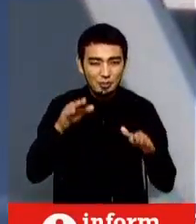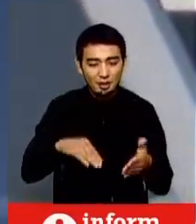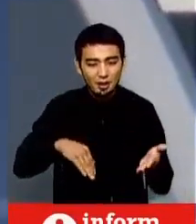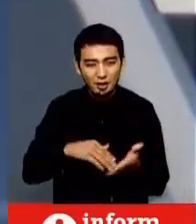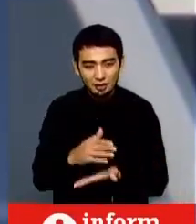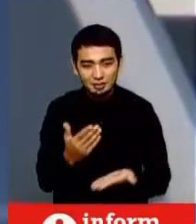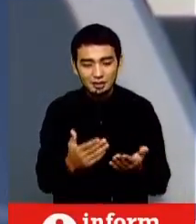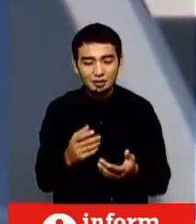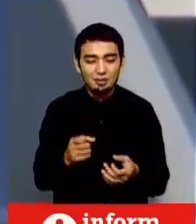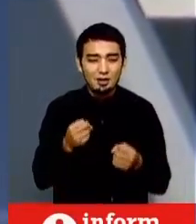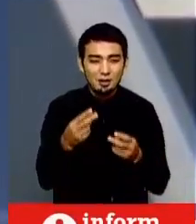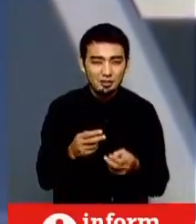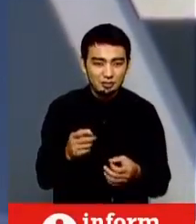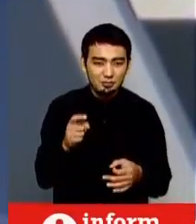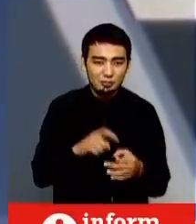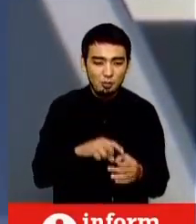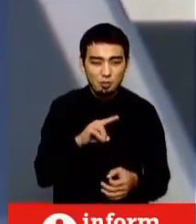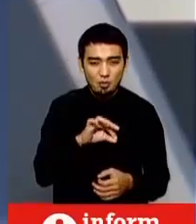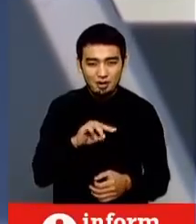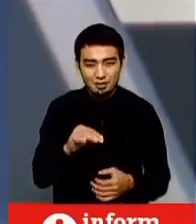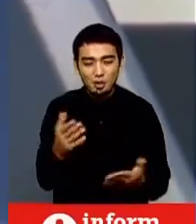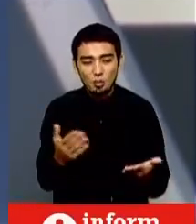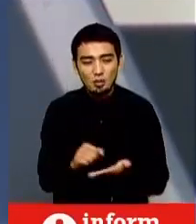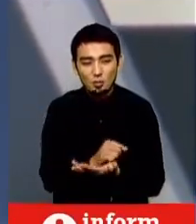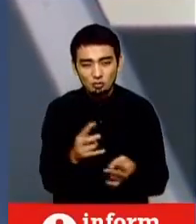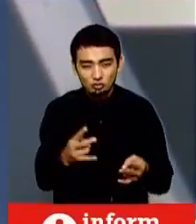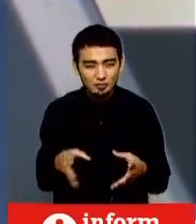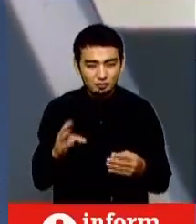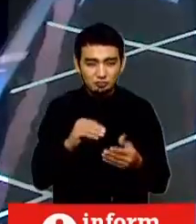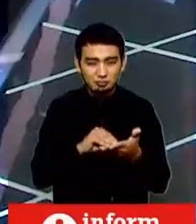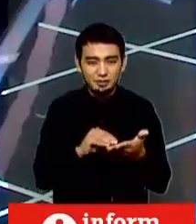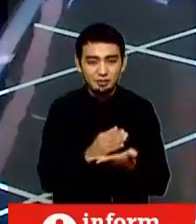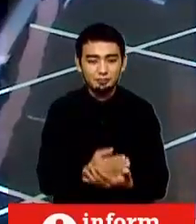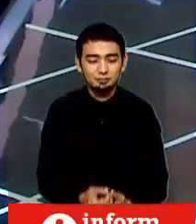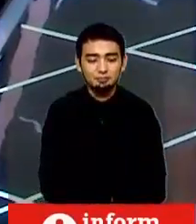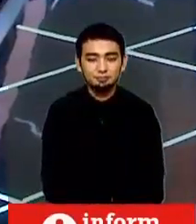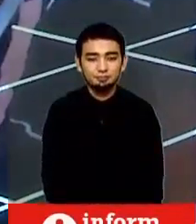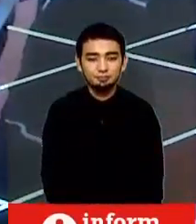отказать. Нужно обращаться в поликлинику, какие документы вам потребуются.